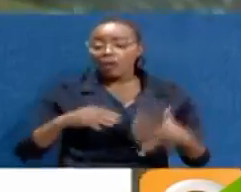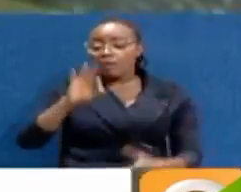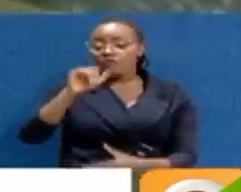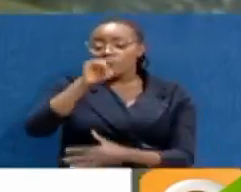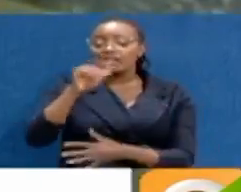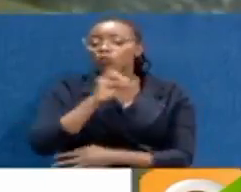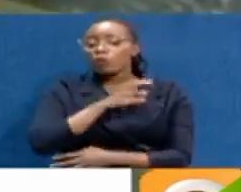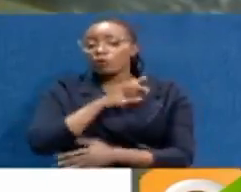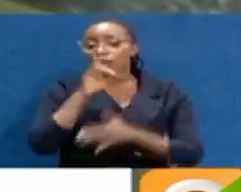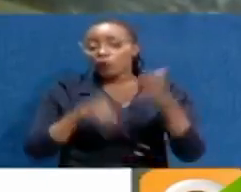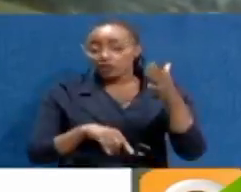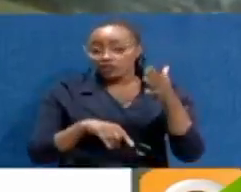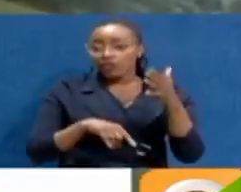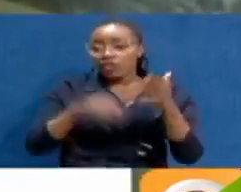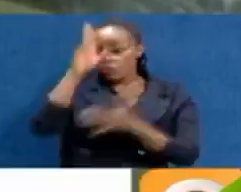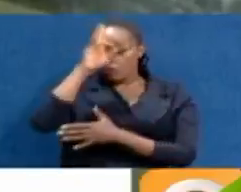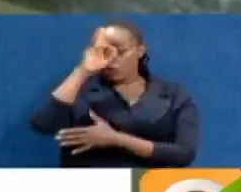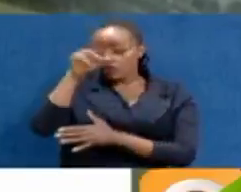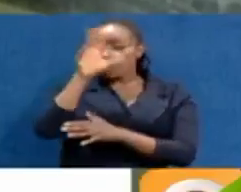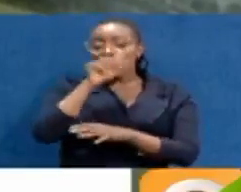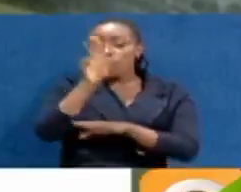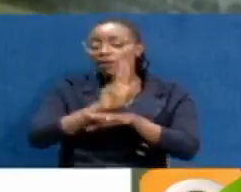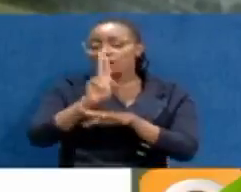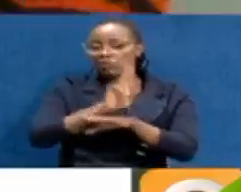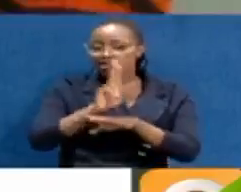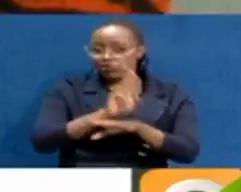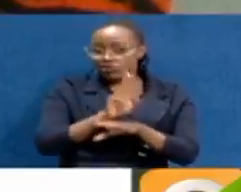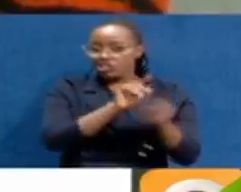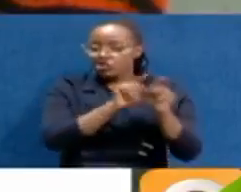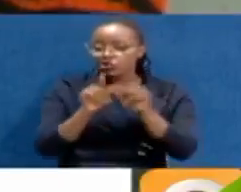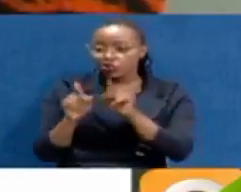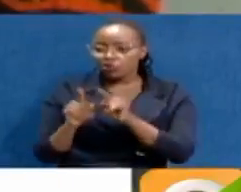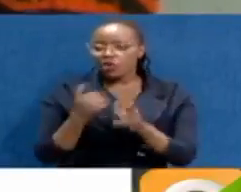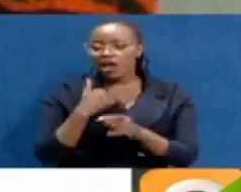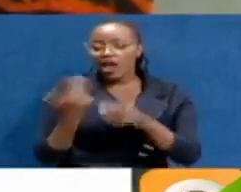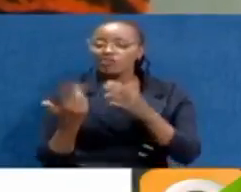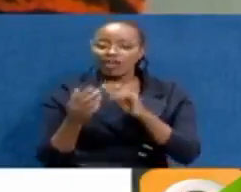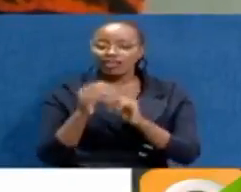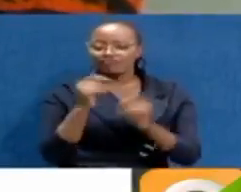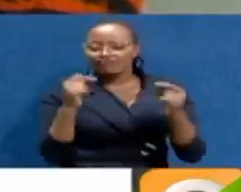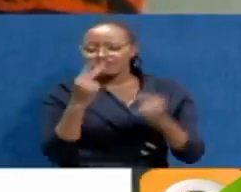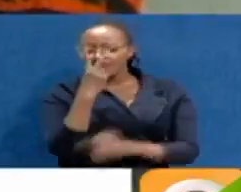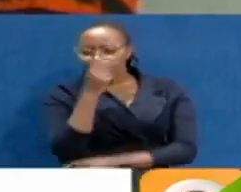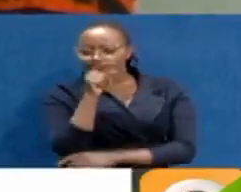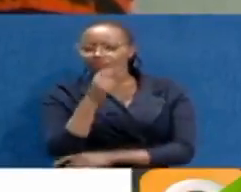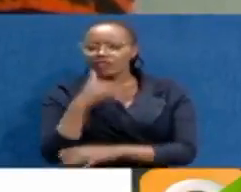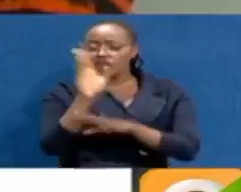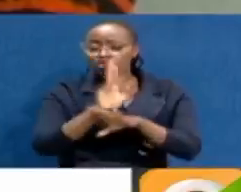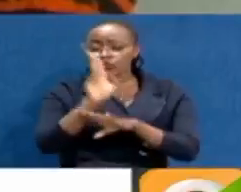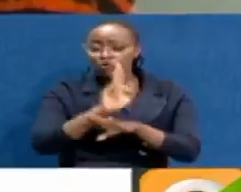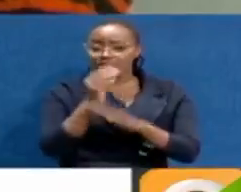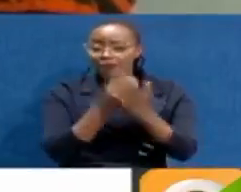Faisal kulalamika kwamba maafisa wa polisi ndio wanatumika vibaya, na pia tetesi au tuhuma za kuweza